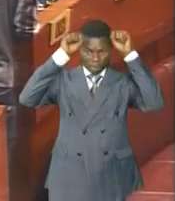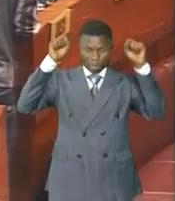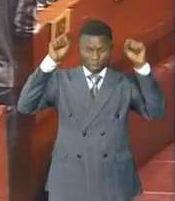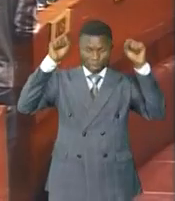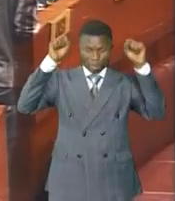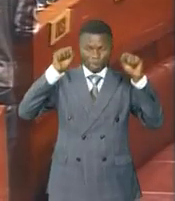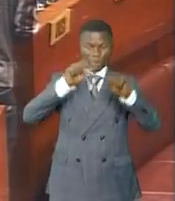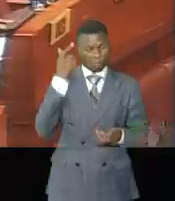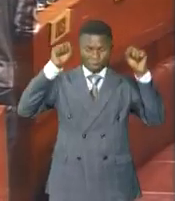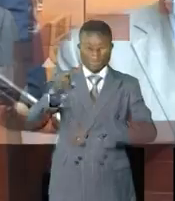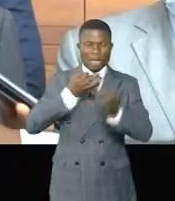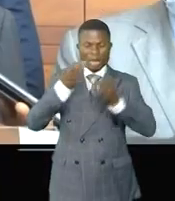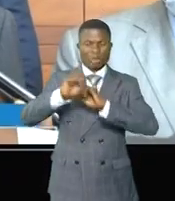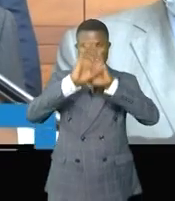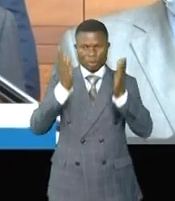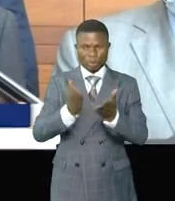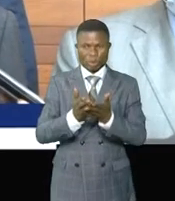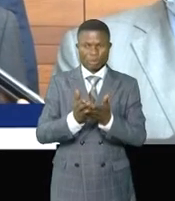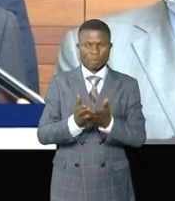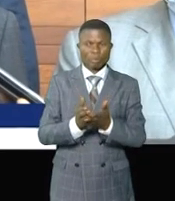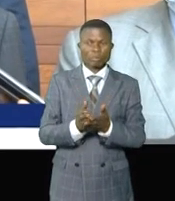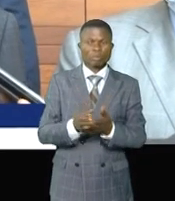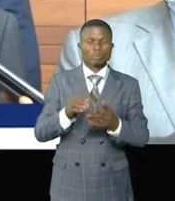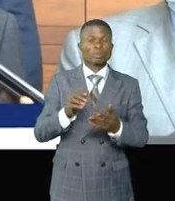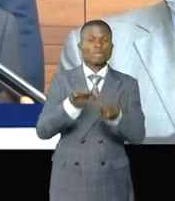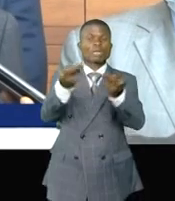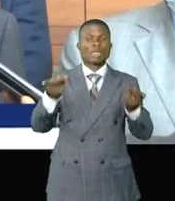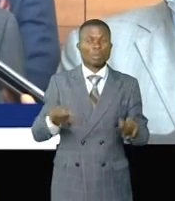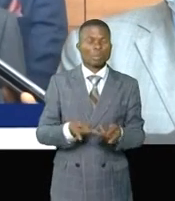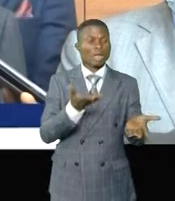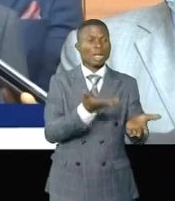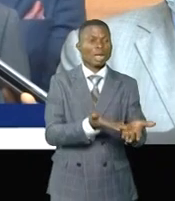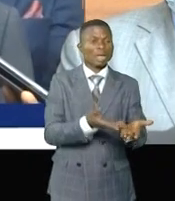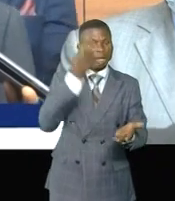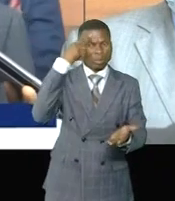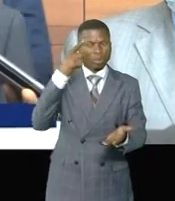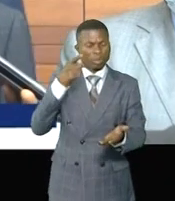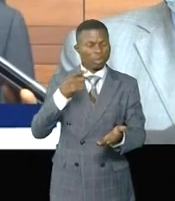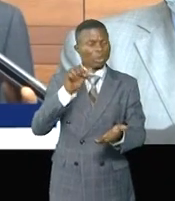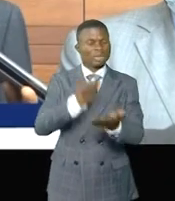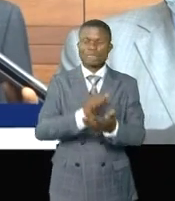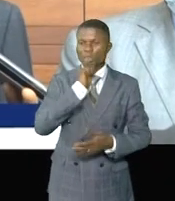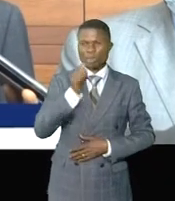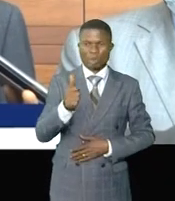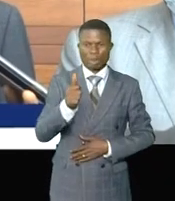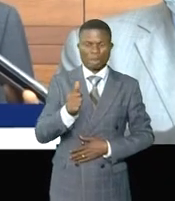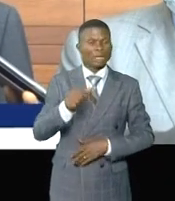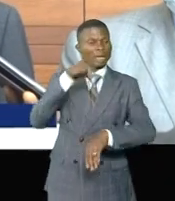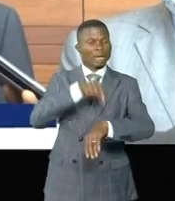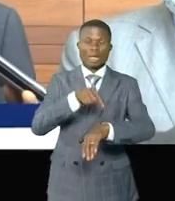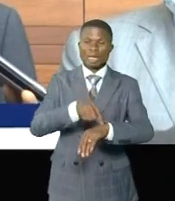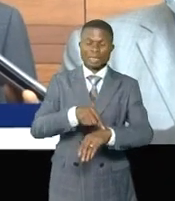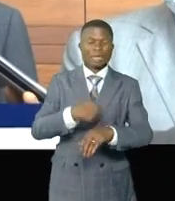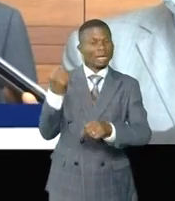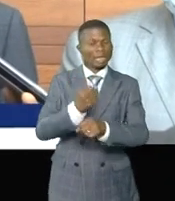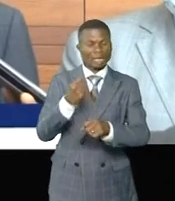apaisé l'opinion. Nous sommes en démocratie, hein. Il n'y a pas de poste qui soit là pour la vie, ça n'existe pas. Hein. On a un mandat, un jour aussi ceux qui m'ont